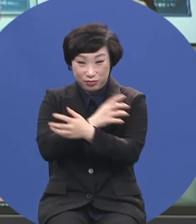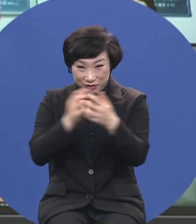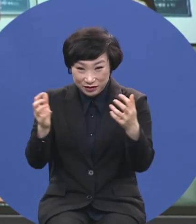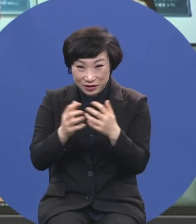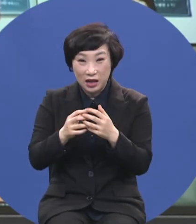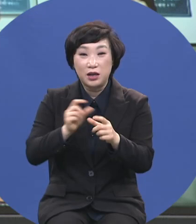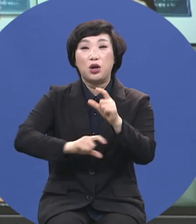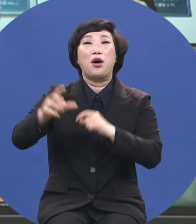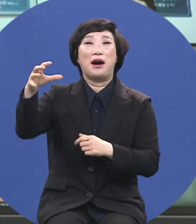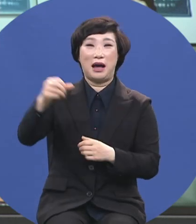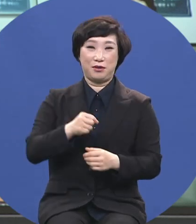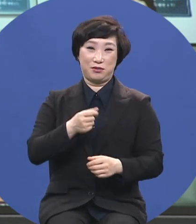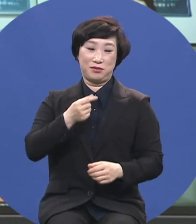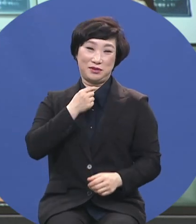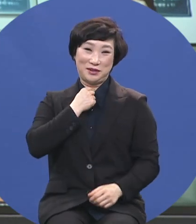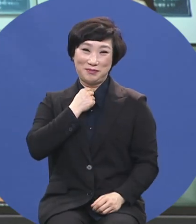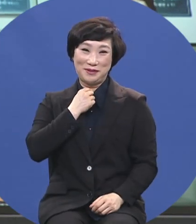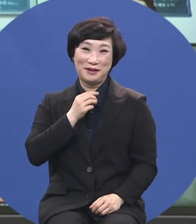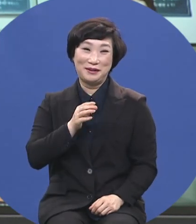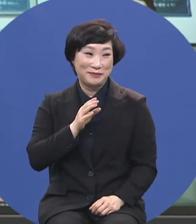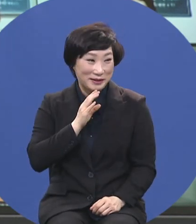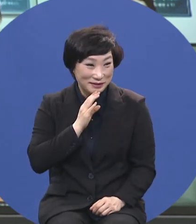더 얻으려고 하는 것입니다.